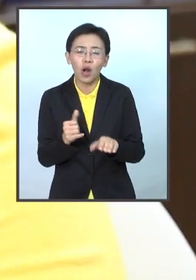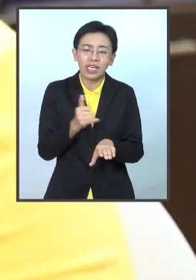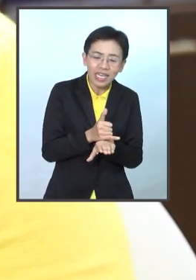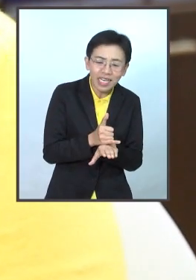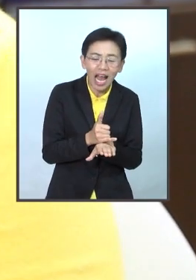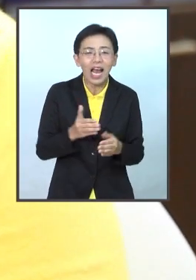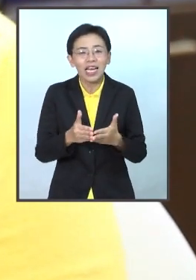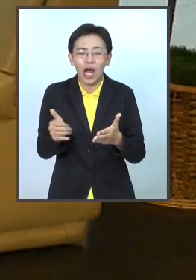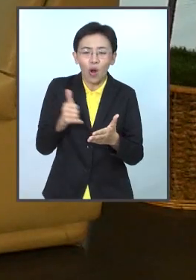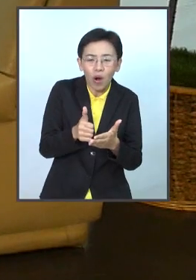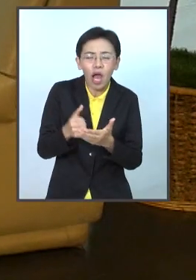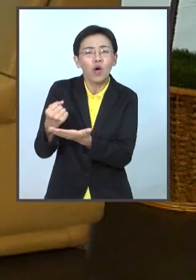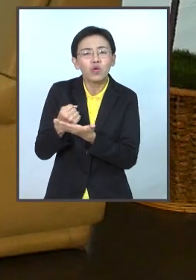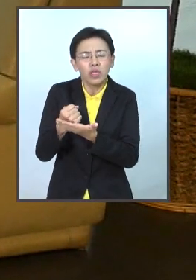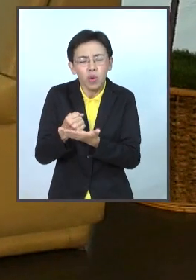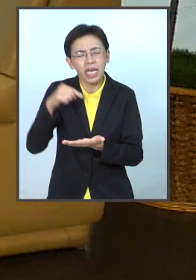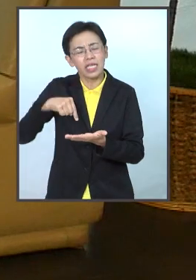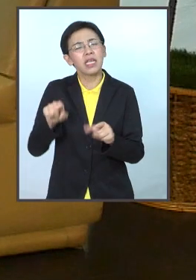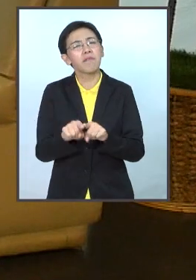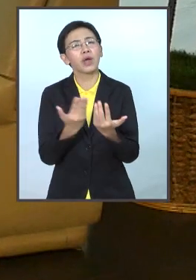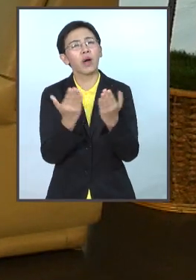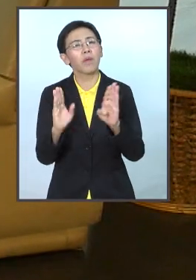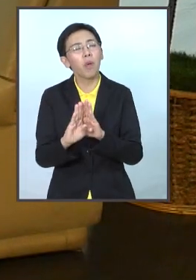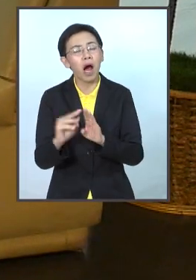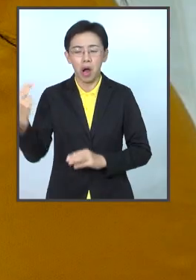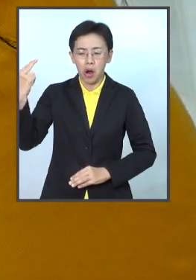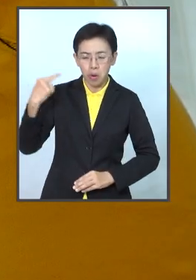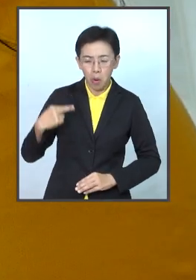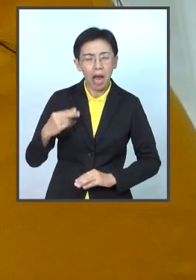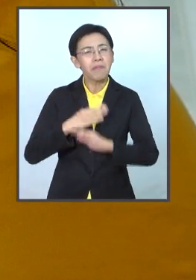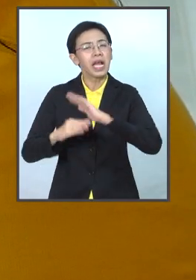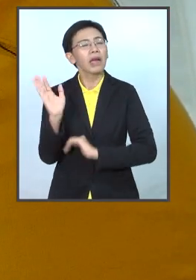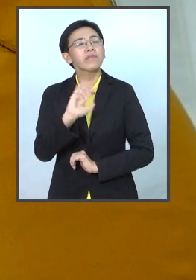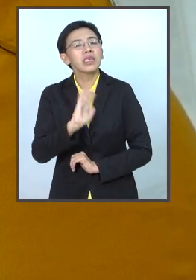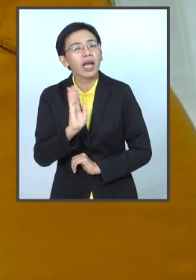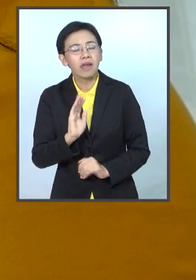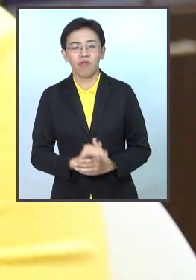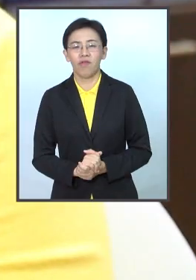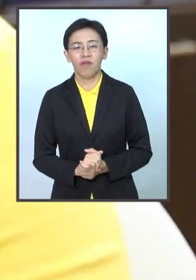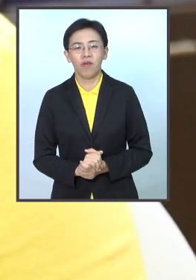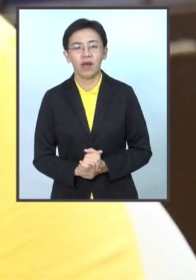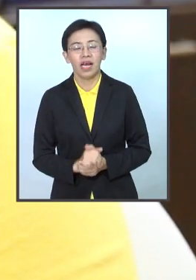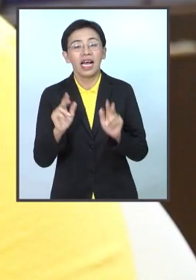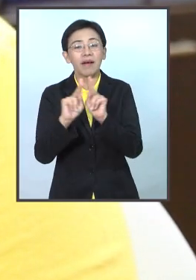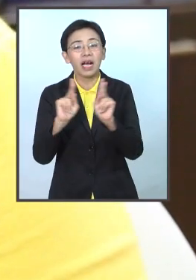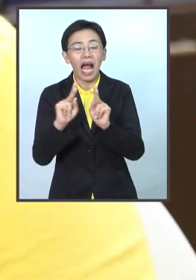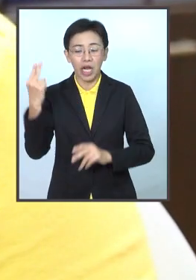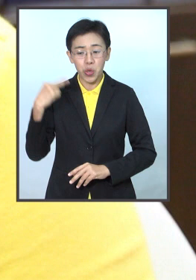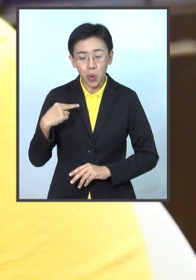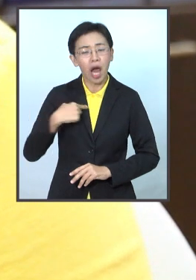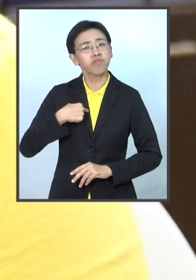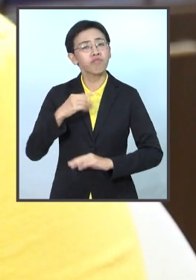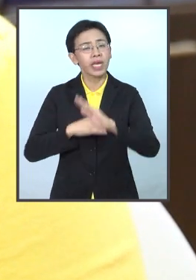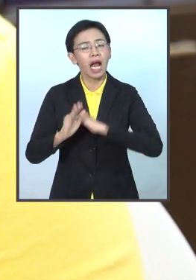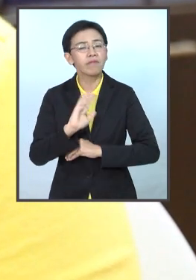เรือก็ช่วยดูแลกันหมดเพราะว่าที่นี่มันเหมือนครอบครัวเขาไม่ได้มองว่าทำพิการด้วยซ้ำอย่างกรรมการทำก็ไม่ได้มองว่าทำ